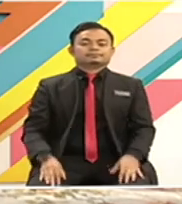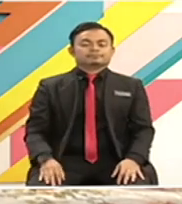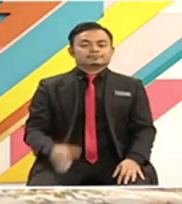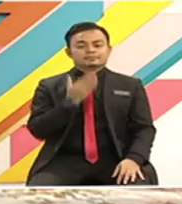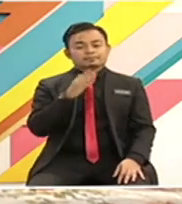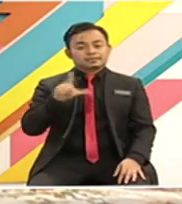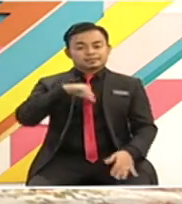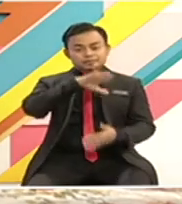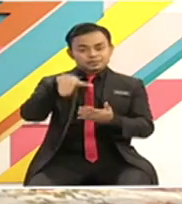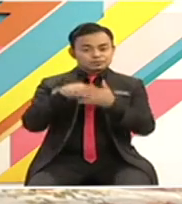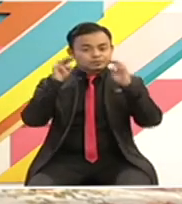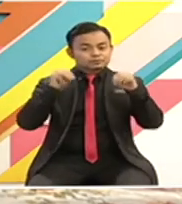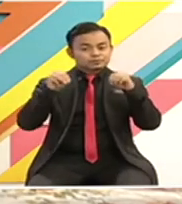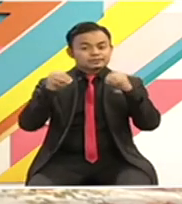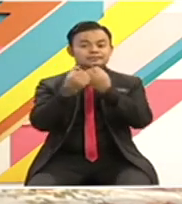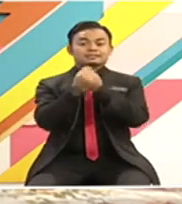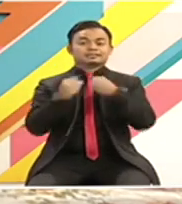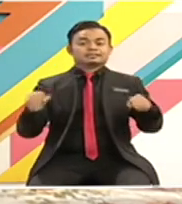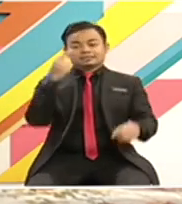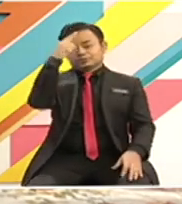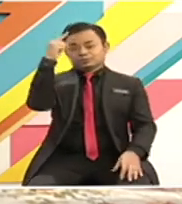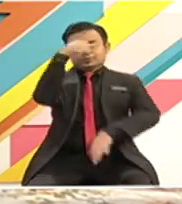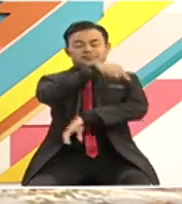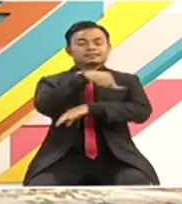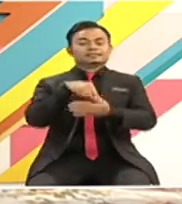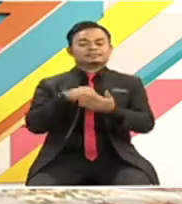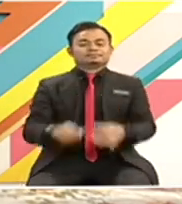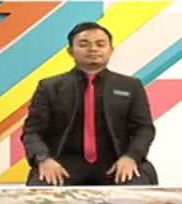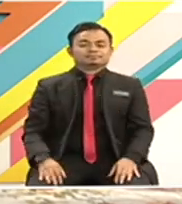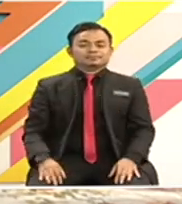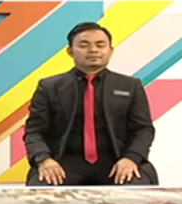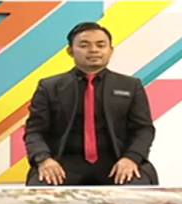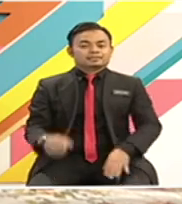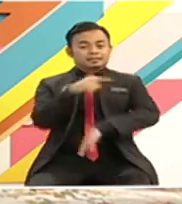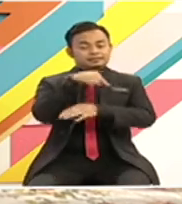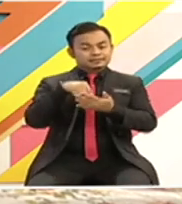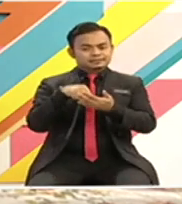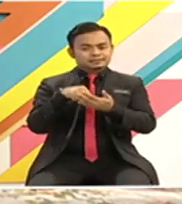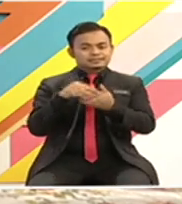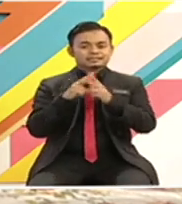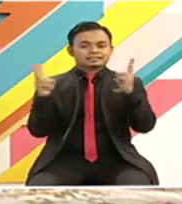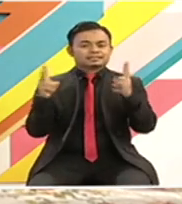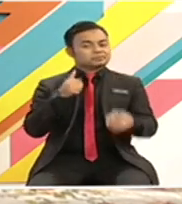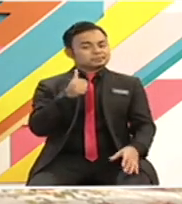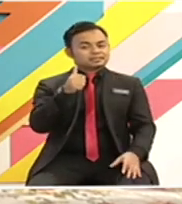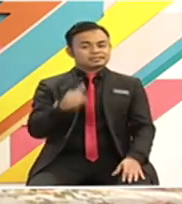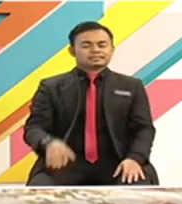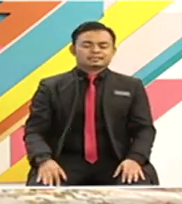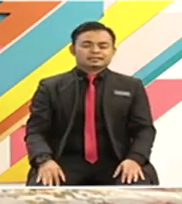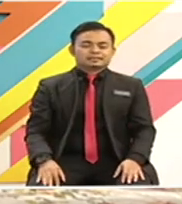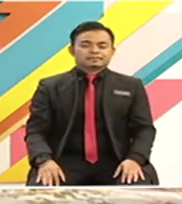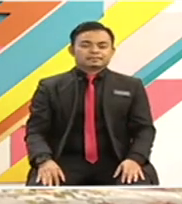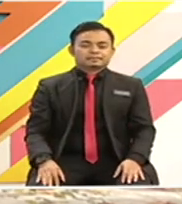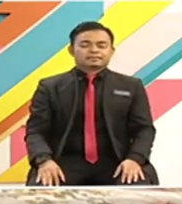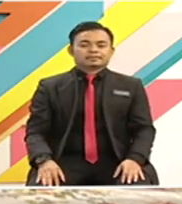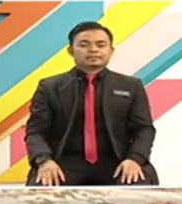lamuri diluar sana sudah bersedia Kenapa jauh dari ini Ah oke Hari ini namanya sampai menarik selalu cakap menarik tapi semuanya Hari ini